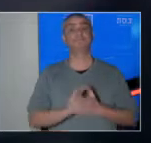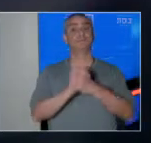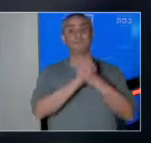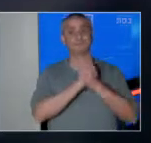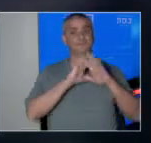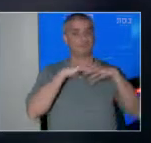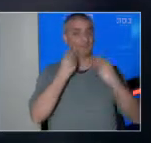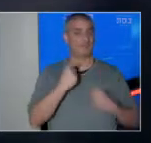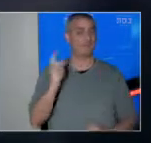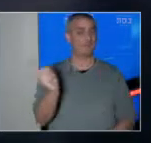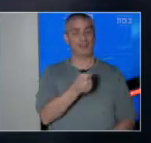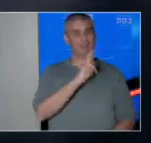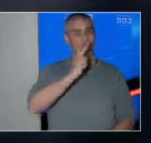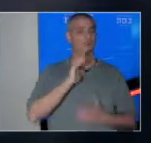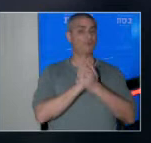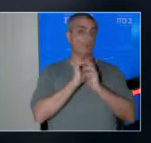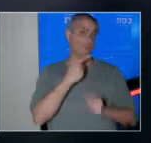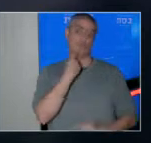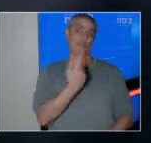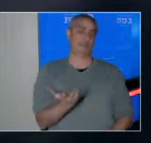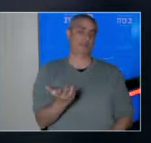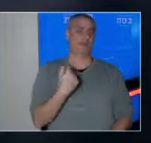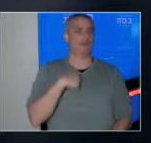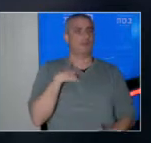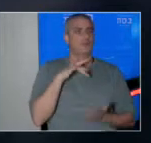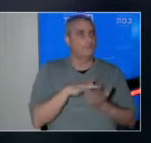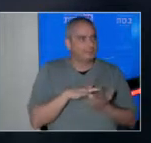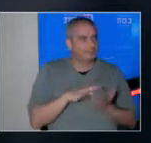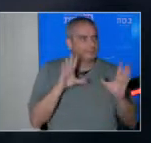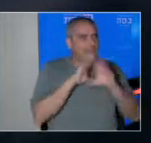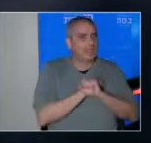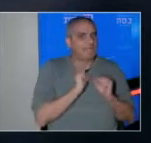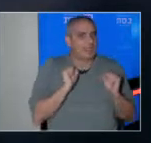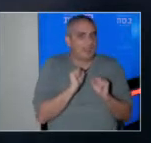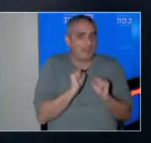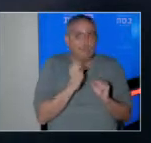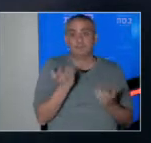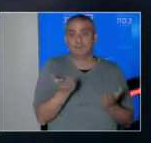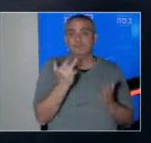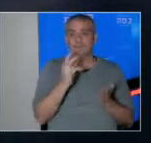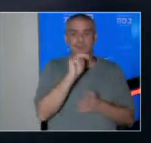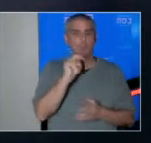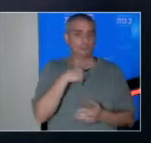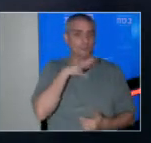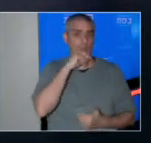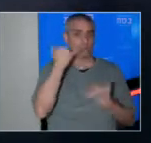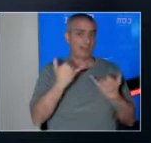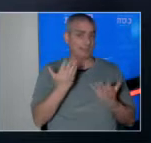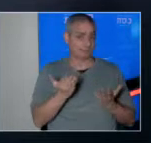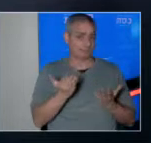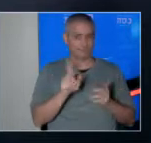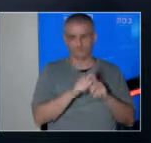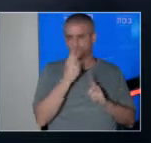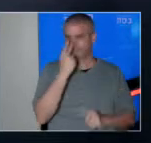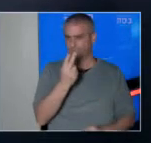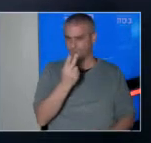שלום וערב טוב לכן ולכם, שוב שלום אפשר לומר, אנחנו נמצאים בערב, ערב קריר, תראו, אלה הנושאים שאנחנו הולכים לדבר עליהם. כמו שאתם